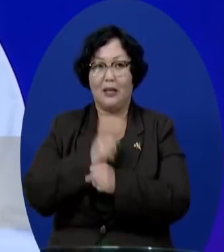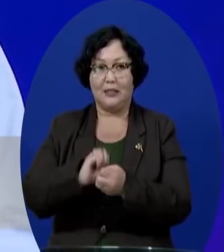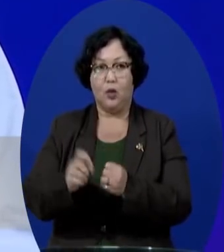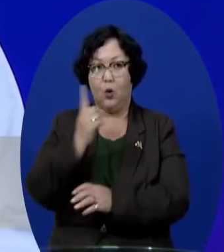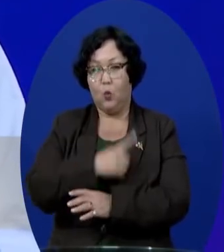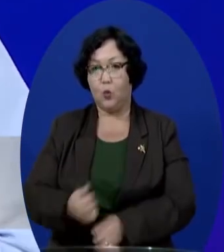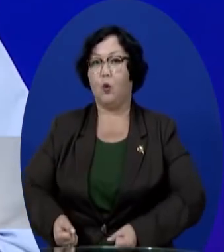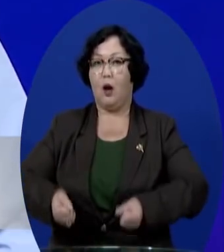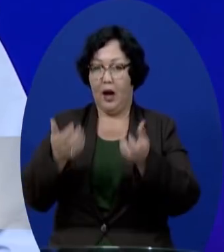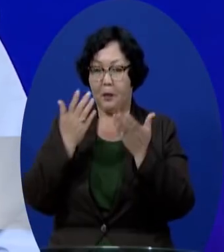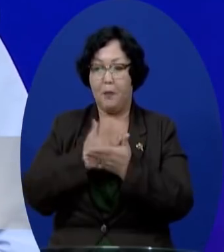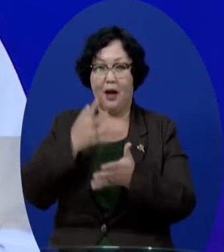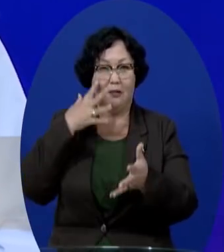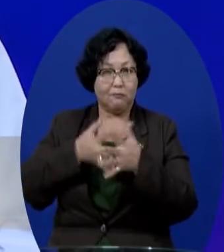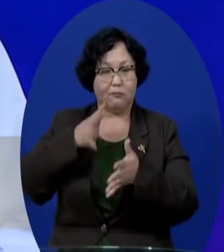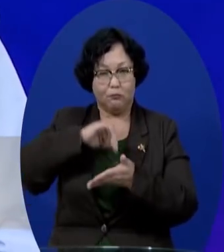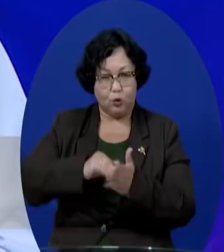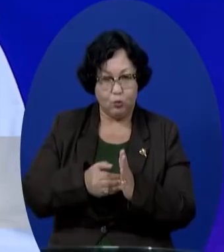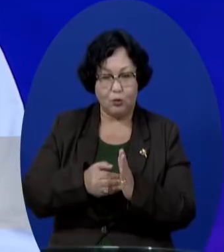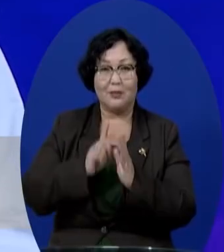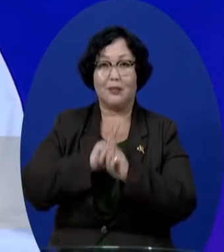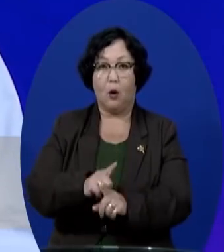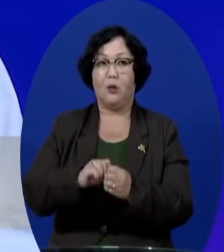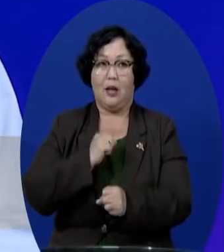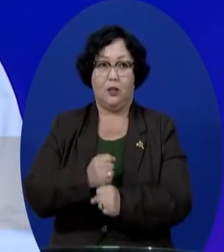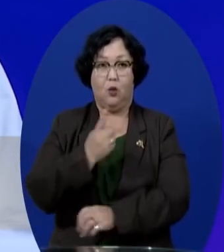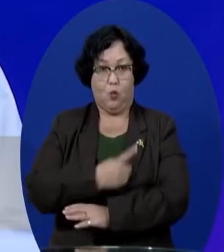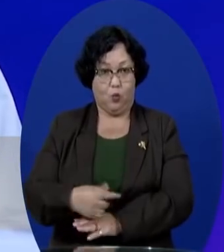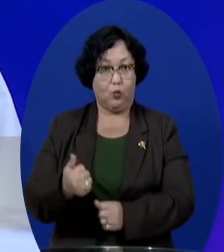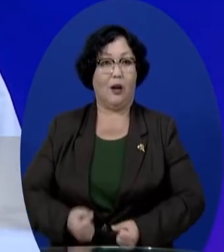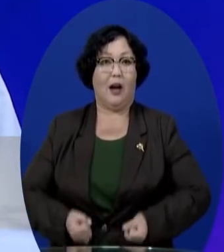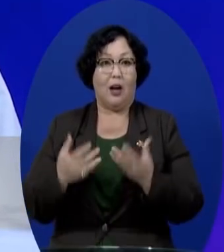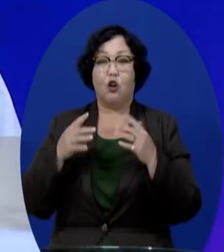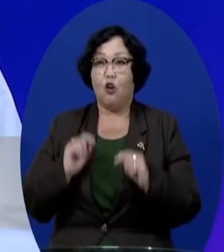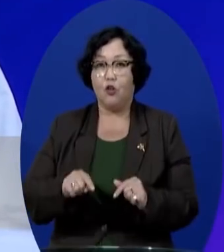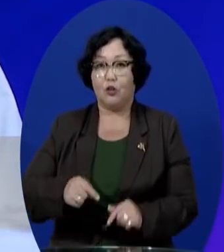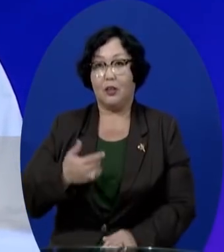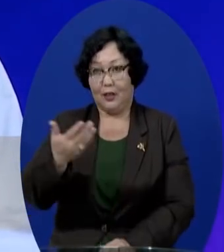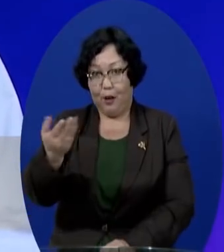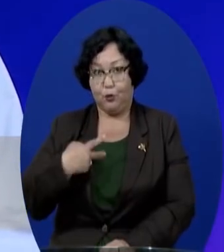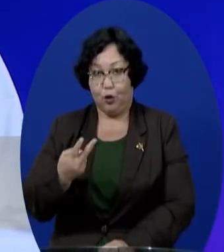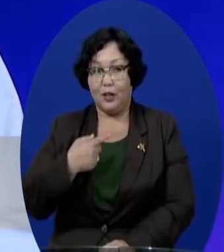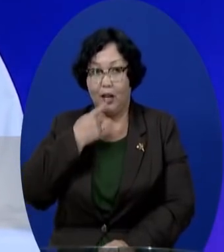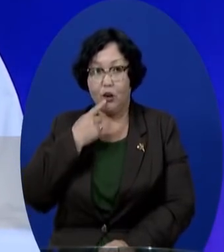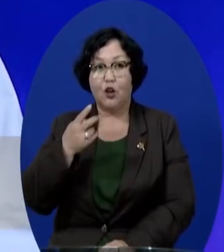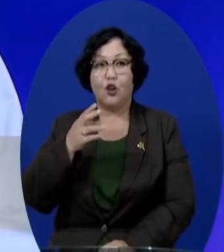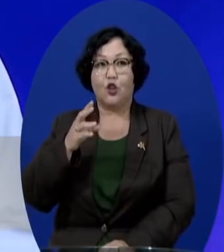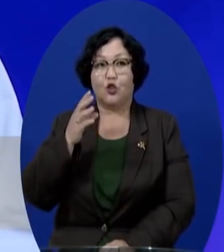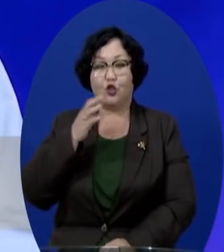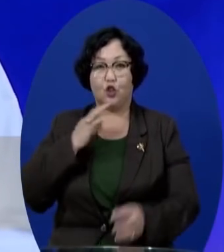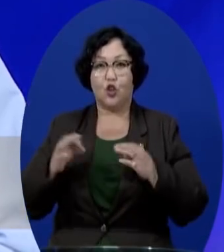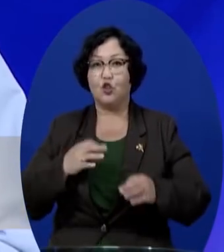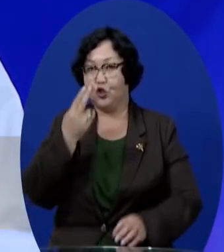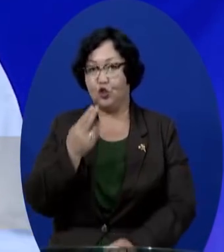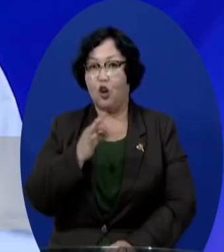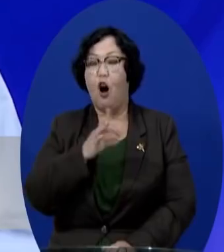стратеги боловсруулад эннийхээ дагуу ажиллаж байгаа үр дүнгуудын нэг бол өнөөдөр та бүхэн дээр ярьж байгаа цоохор найз хүүхэлдэйн кино